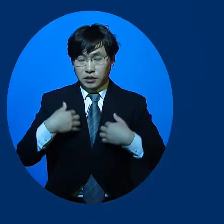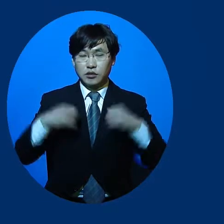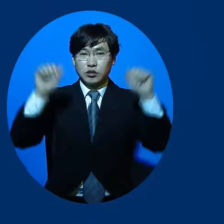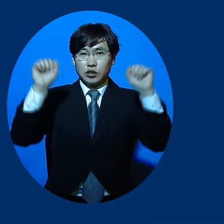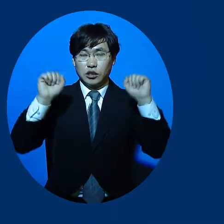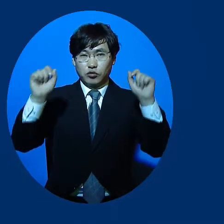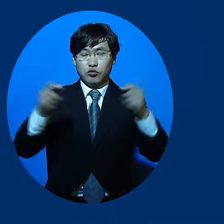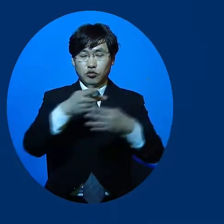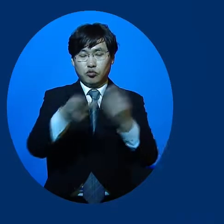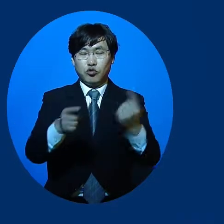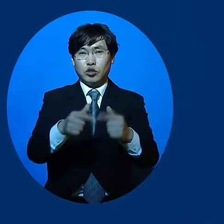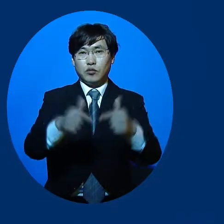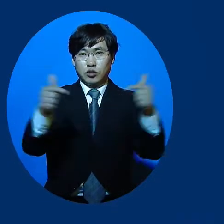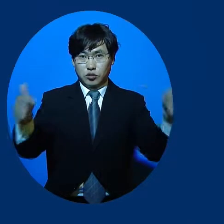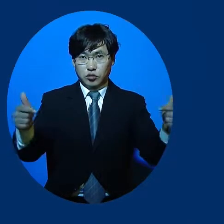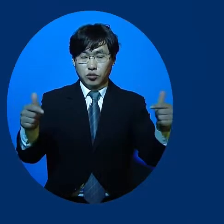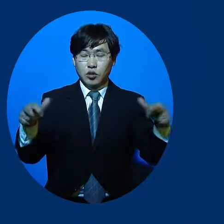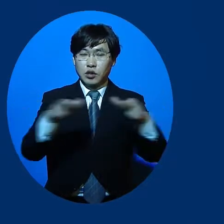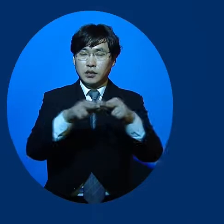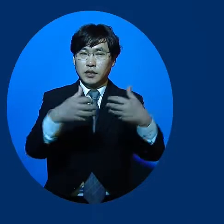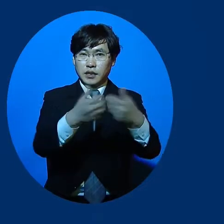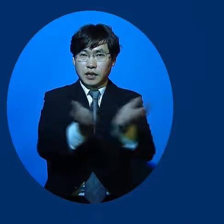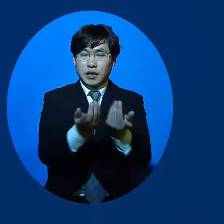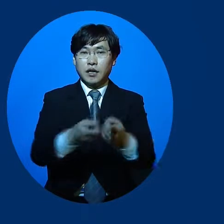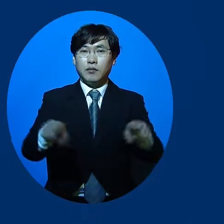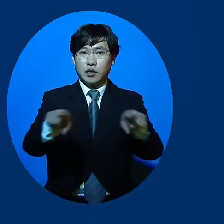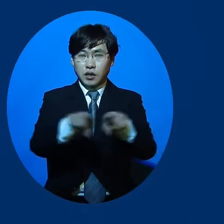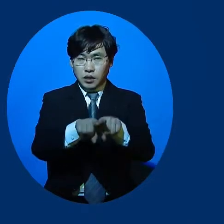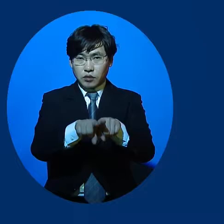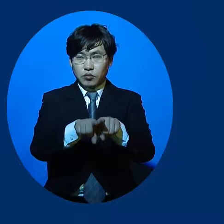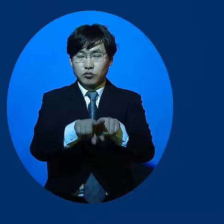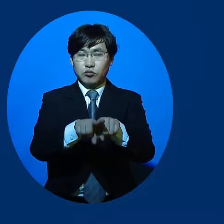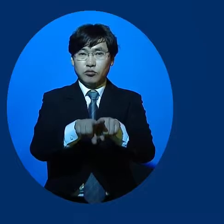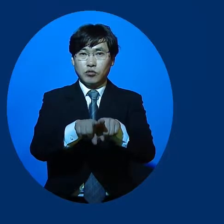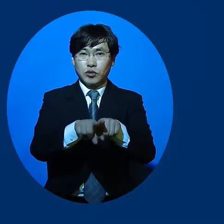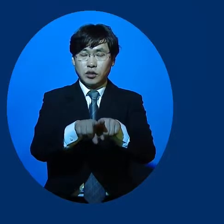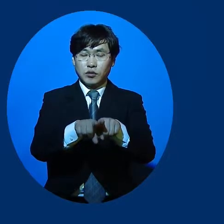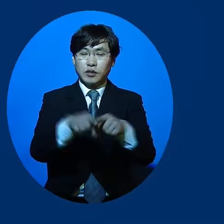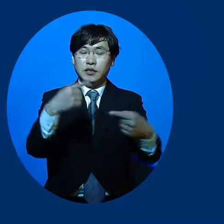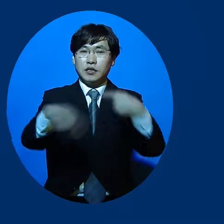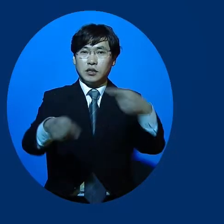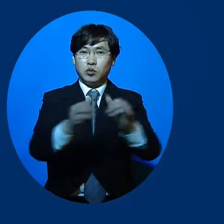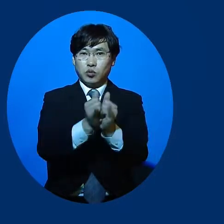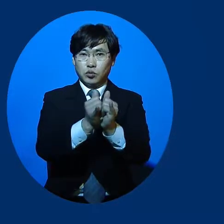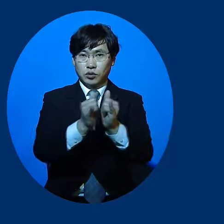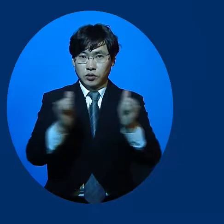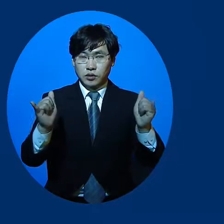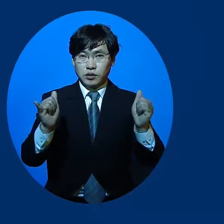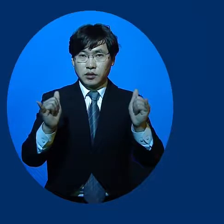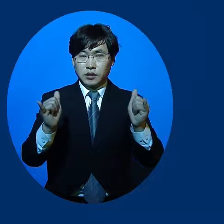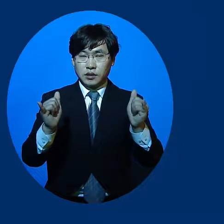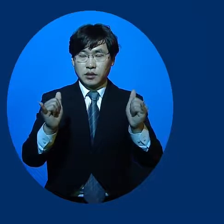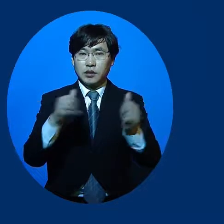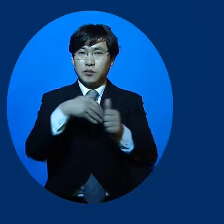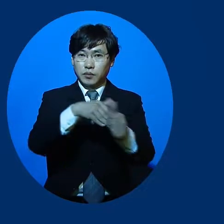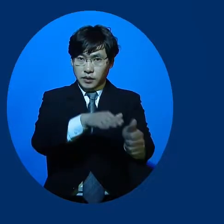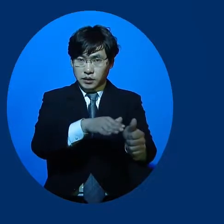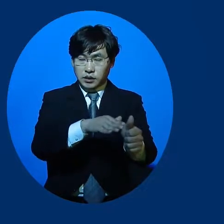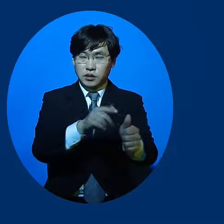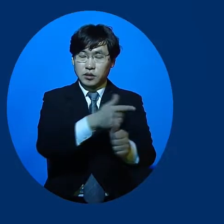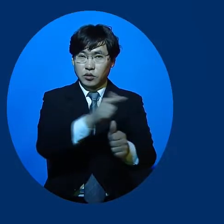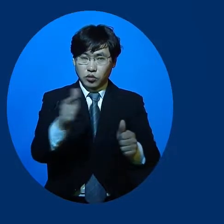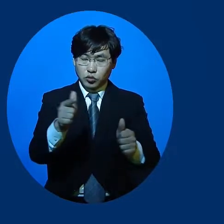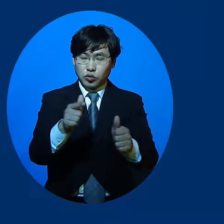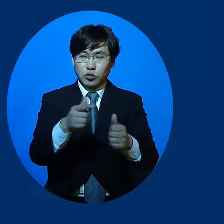생활체육 교실 확대, 장애인과 함께하는 체육으로서 장애인 생활체육 지도자 배치, 확대 및